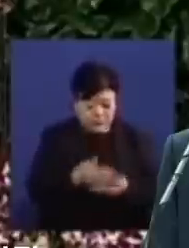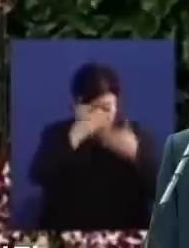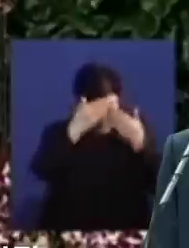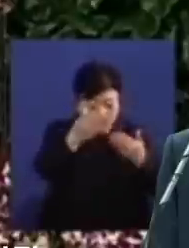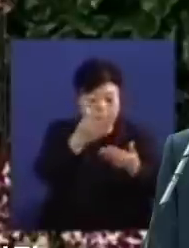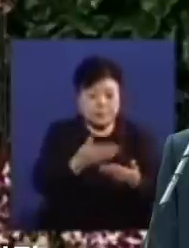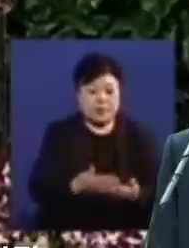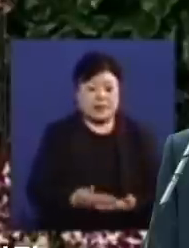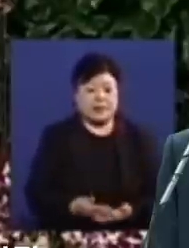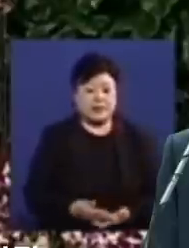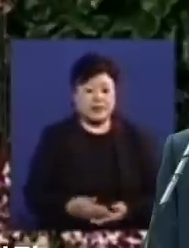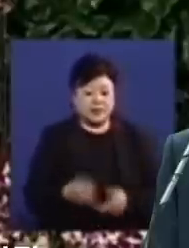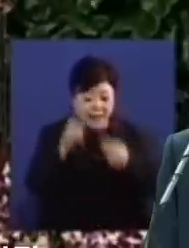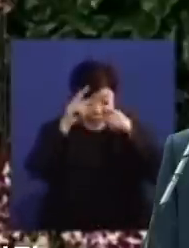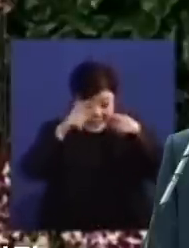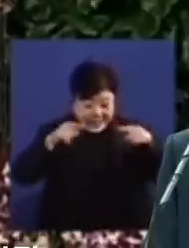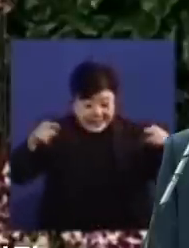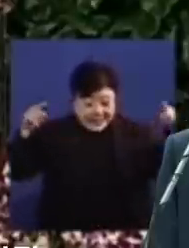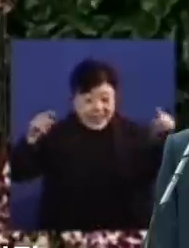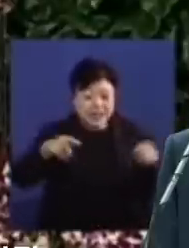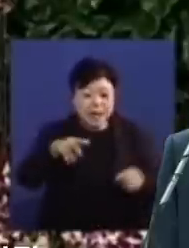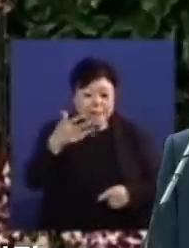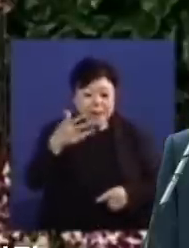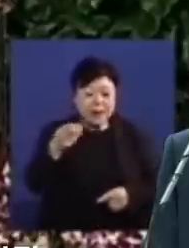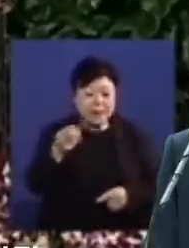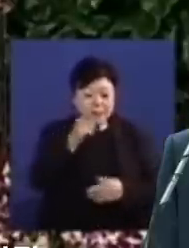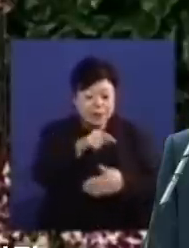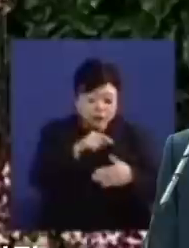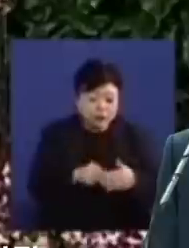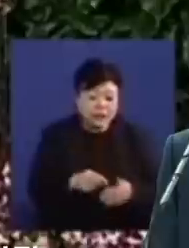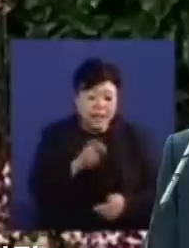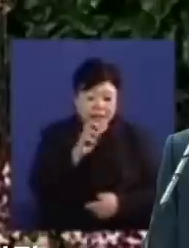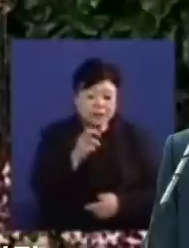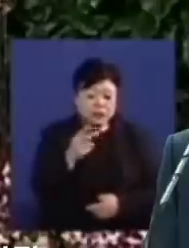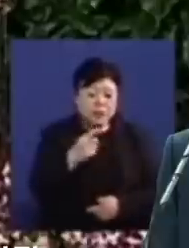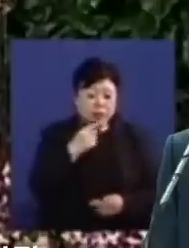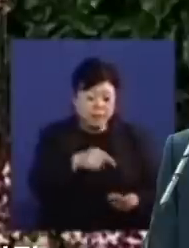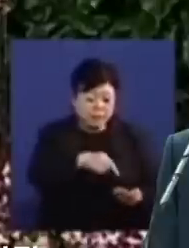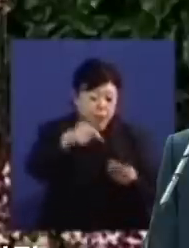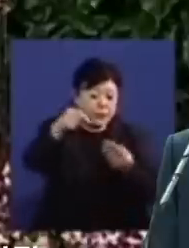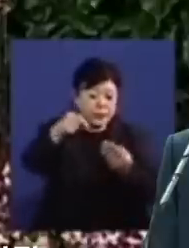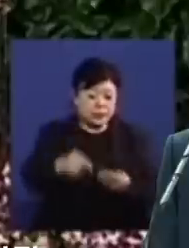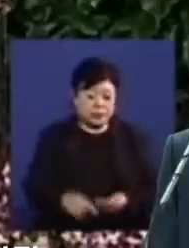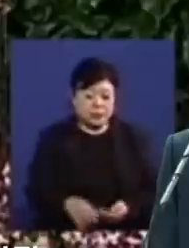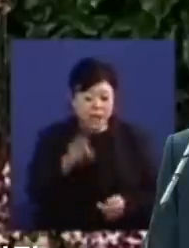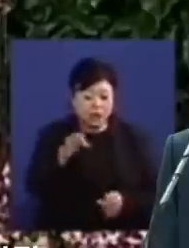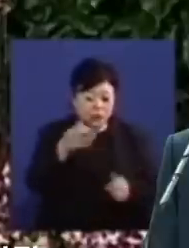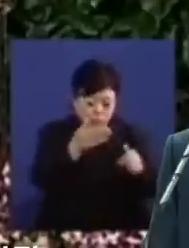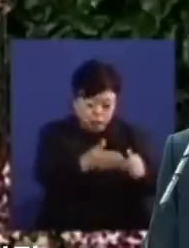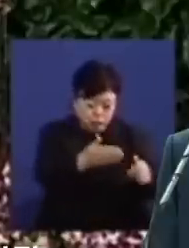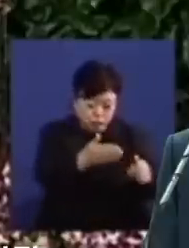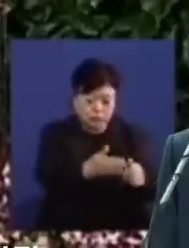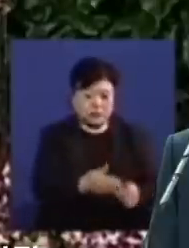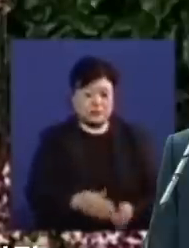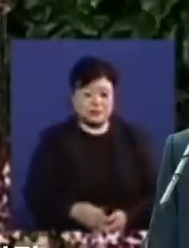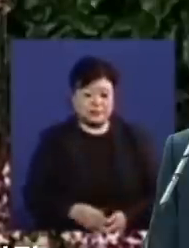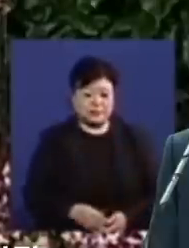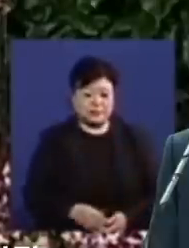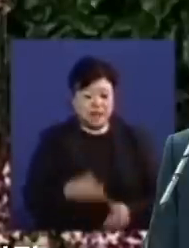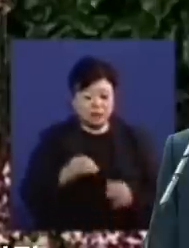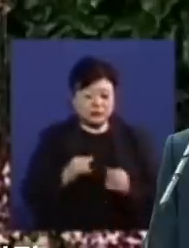전체 대학생 800만 명 중에 32명에게만 주는 장학금인데 그 중에